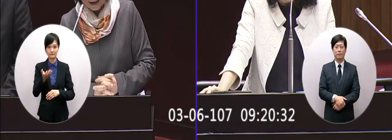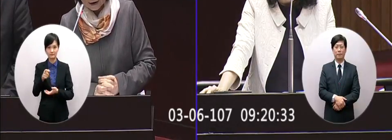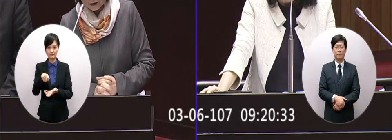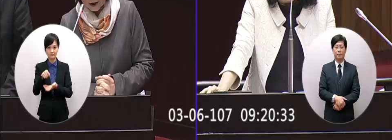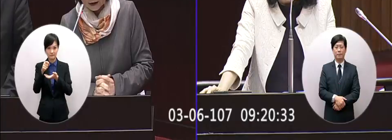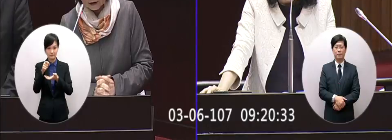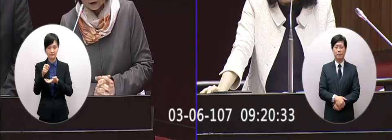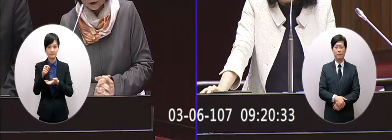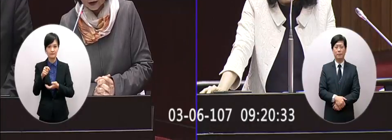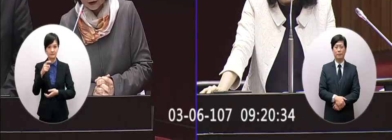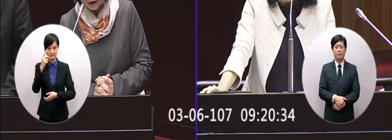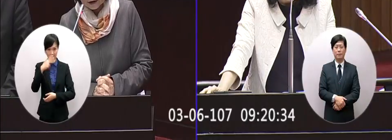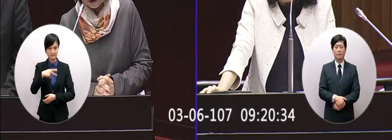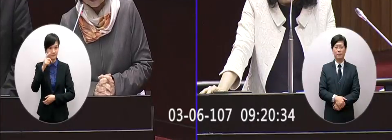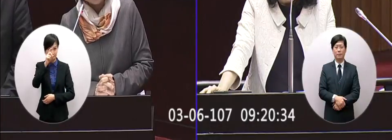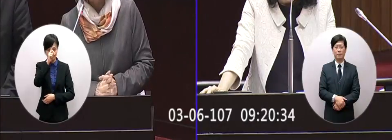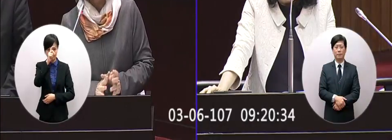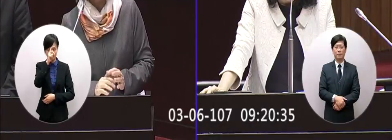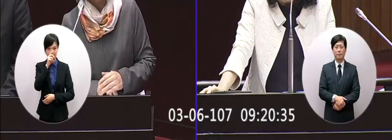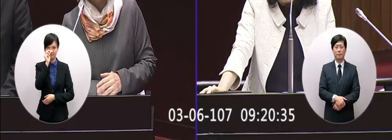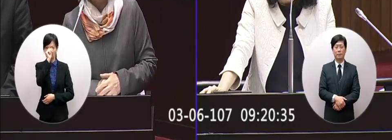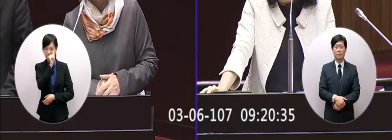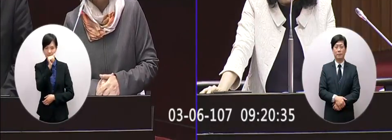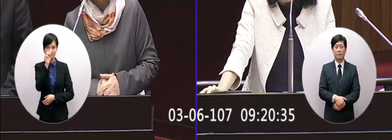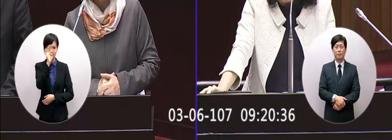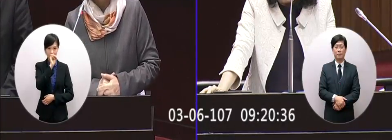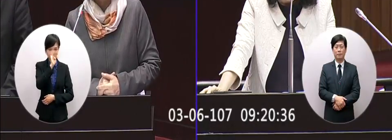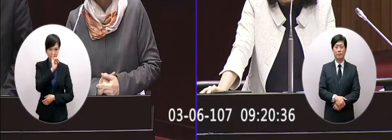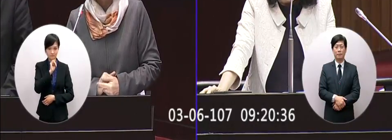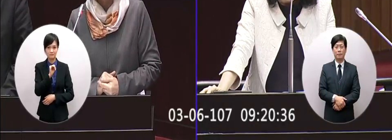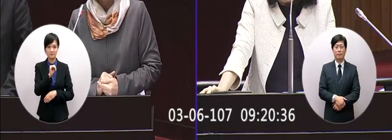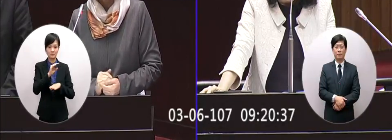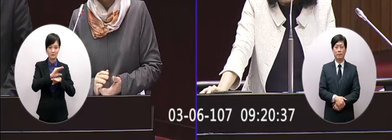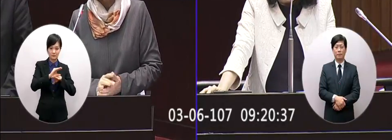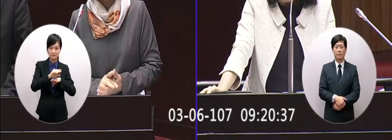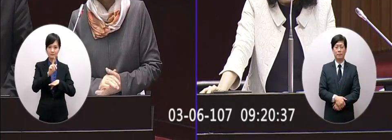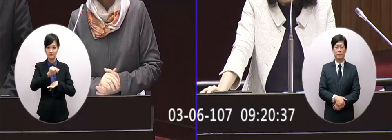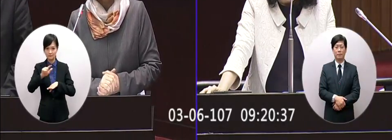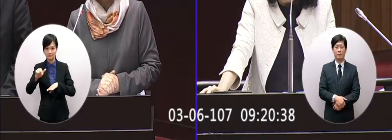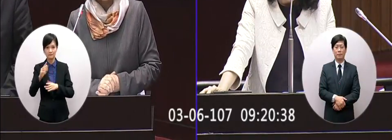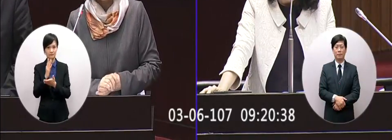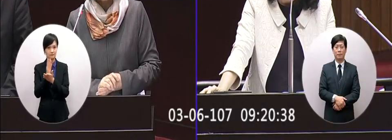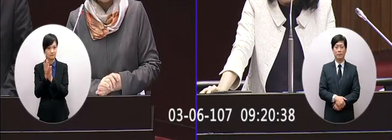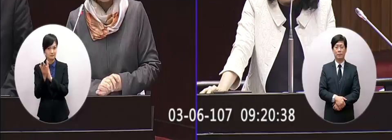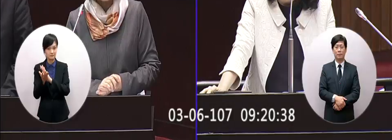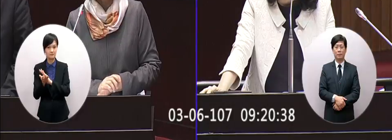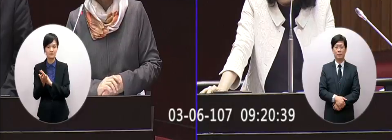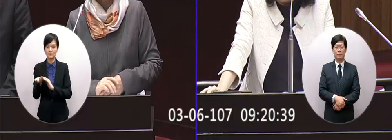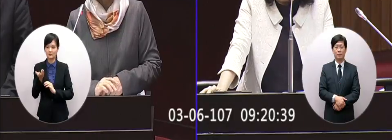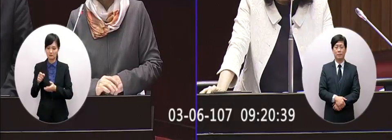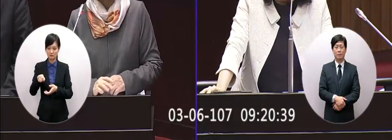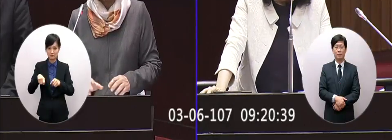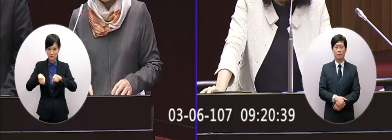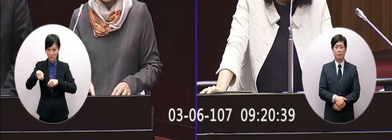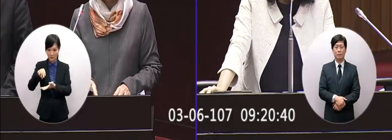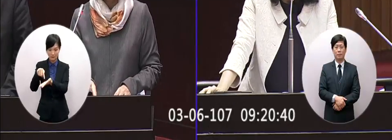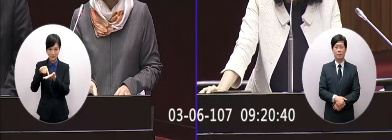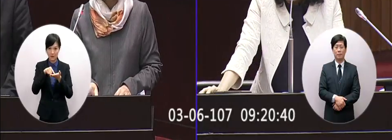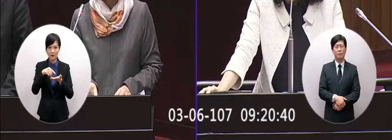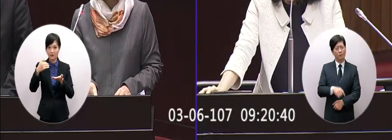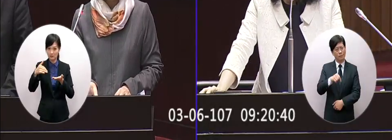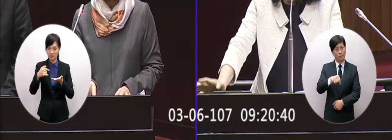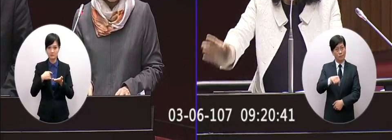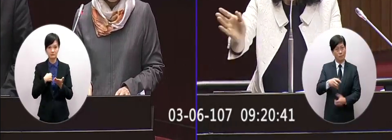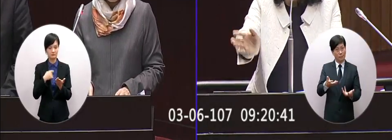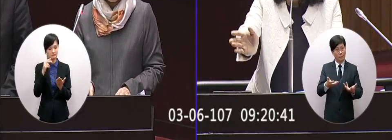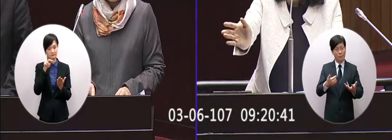说还希望能够有那个特收的器材车啦等等相关的部分，因为我们还没有看到计划的内容。 这